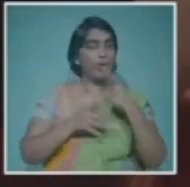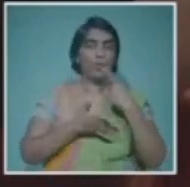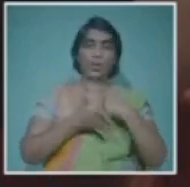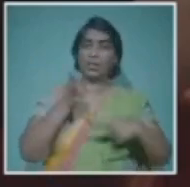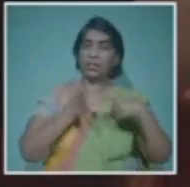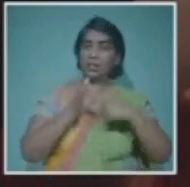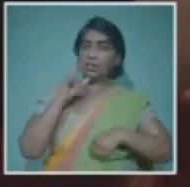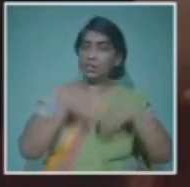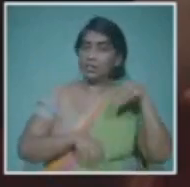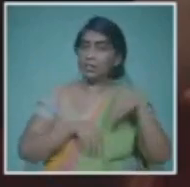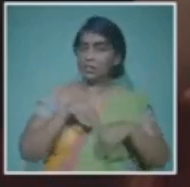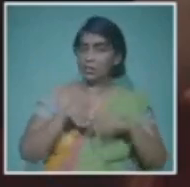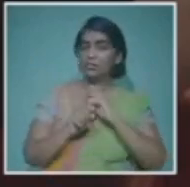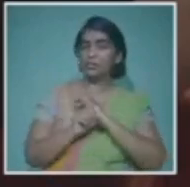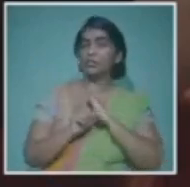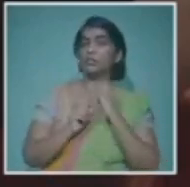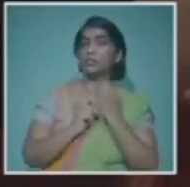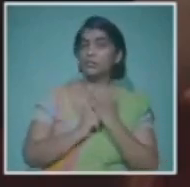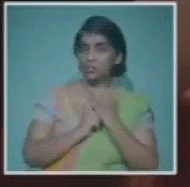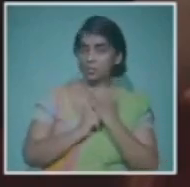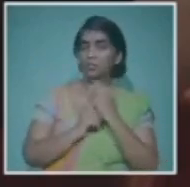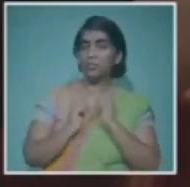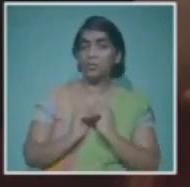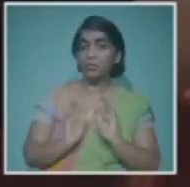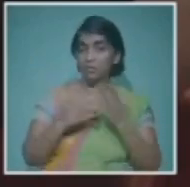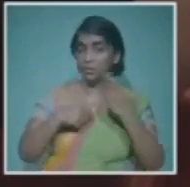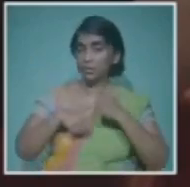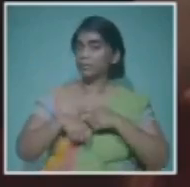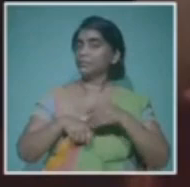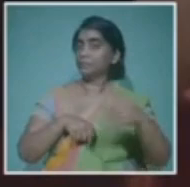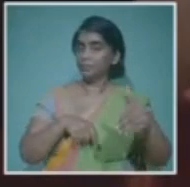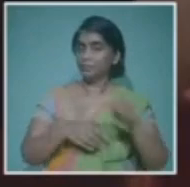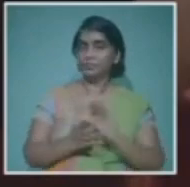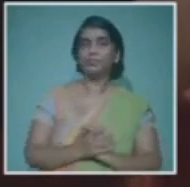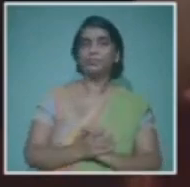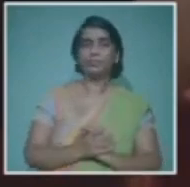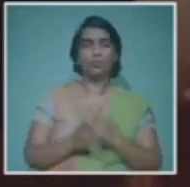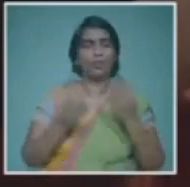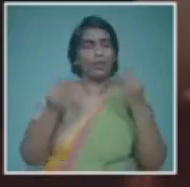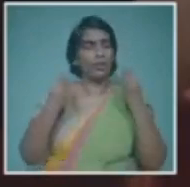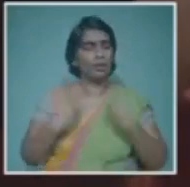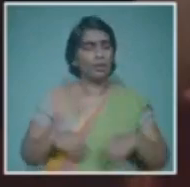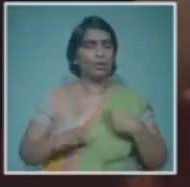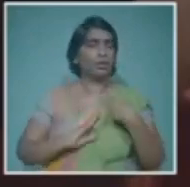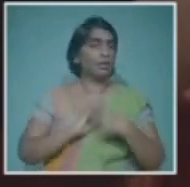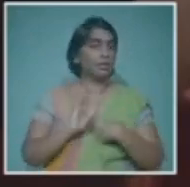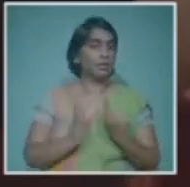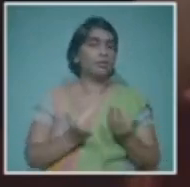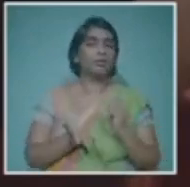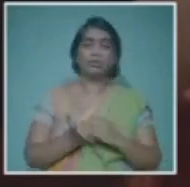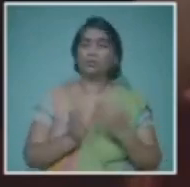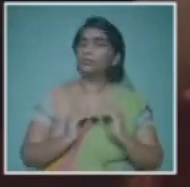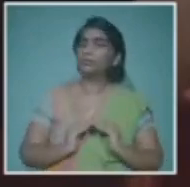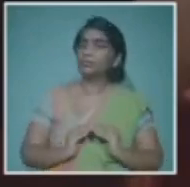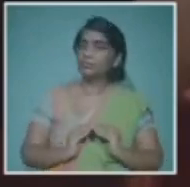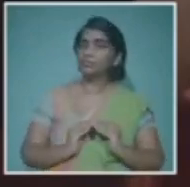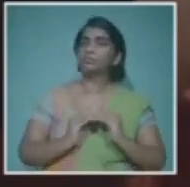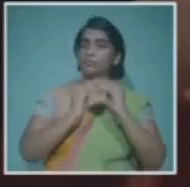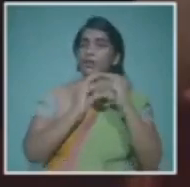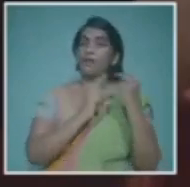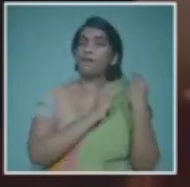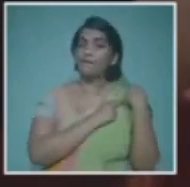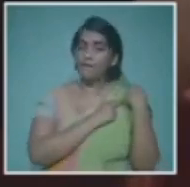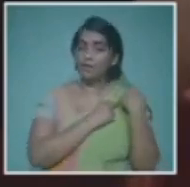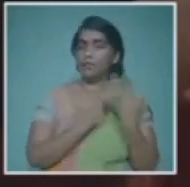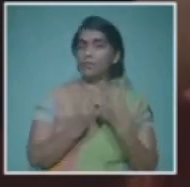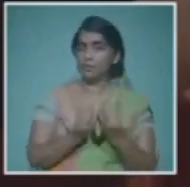දේශපාලන සංස්කෘතියකින් බිහිවුණු අවධියක කඩාවැටුණු දේශය නැවතත් ගොඩනැගීමේ වගකීම